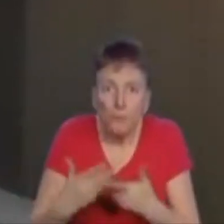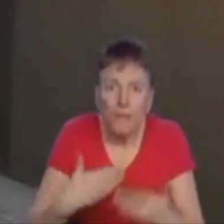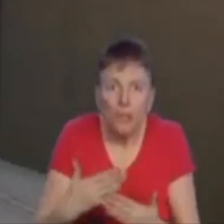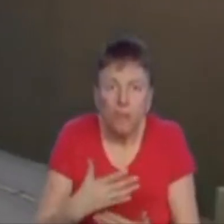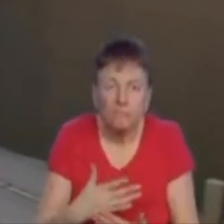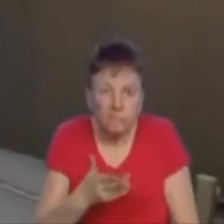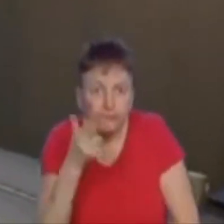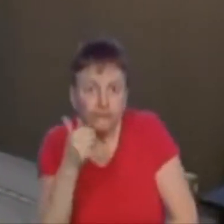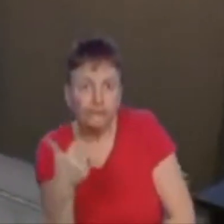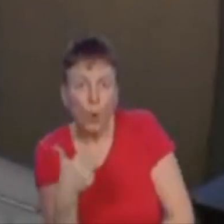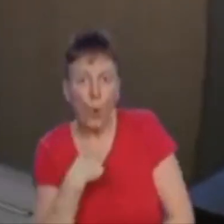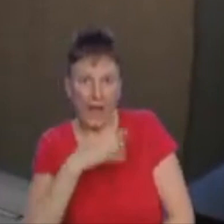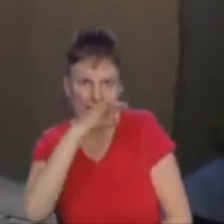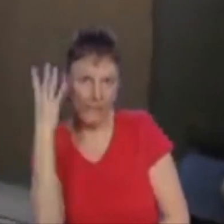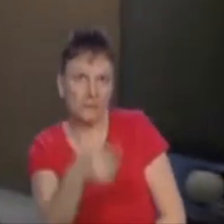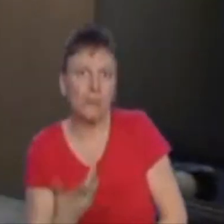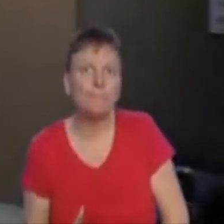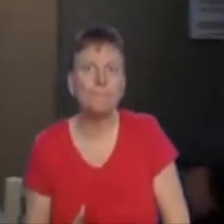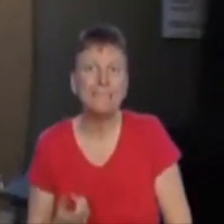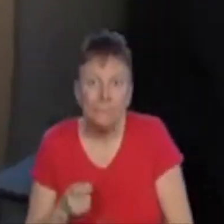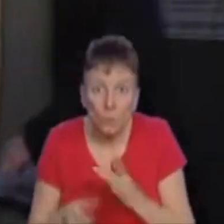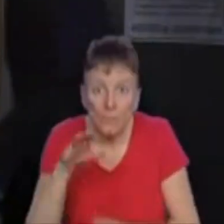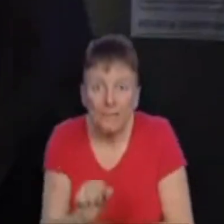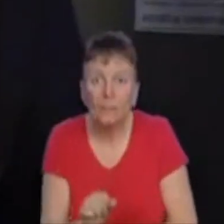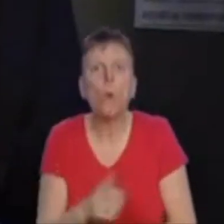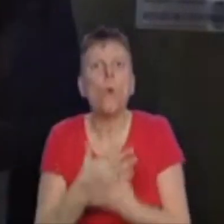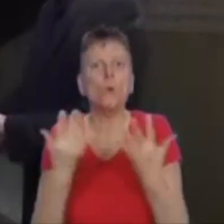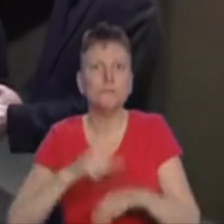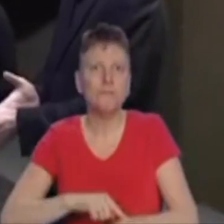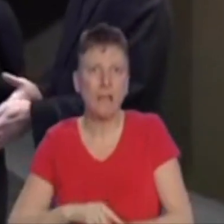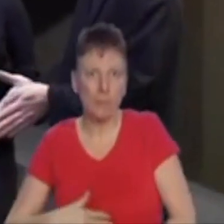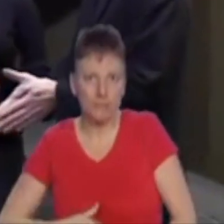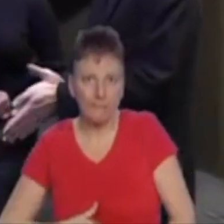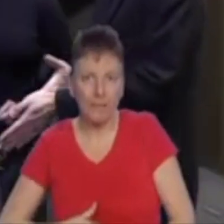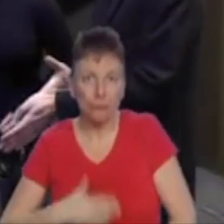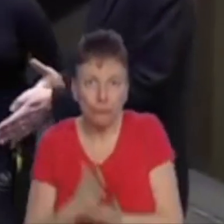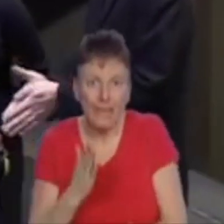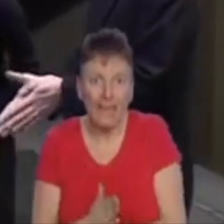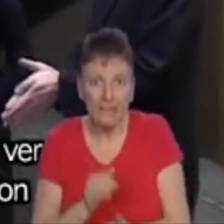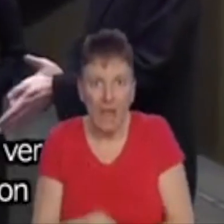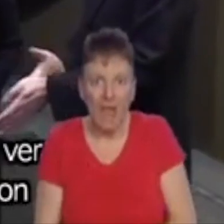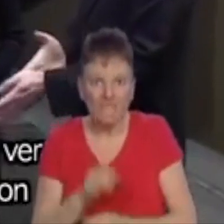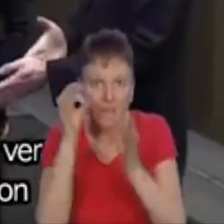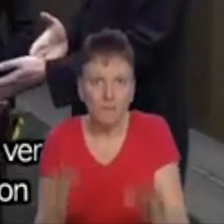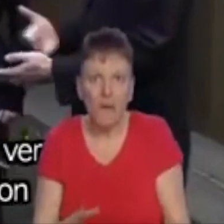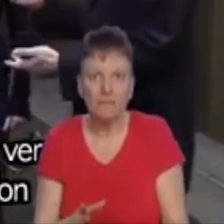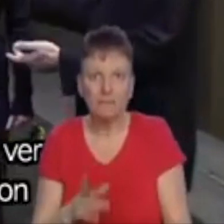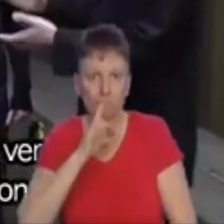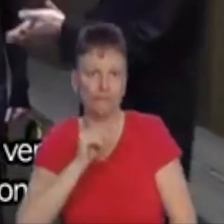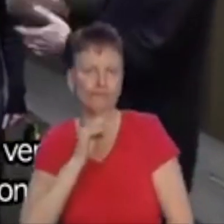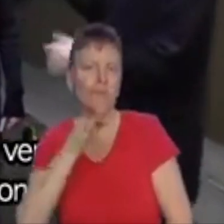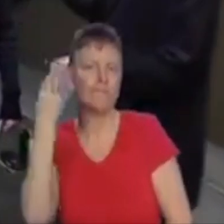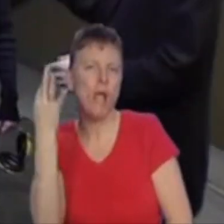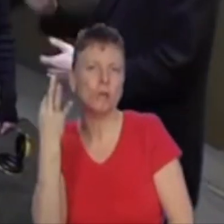him Did you get him? loads of times in the stomach. Did you? Yeah. Fantastic. Félicitations. Oh, thank C'est très bien, c'est la championne.